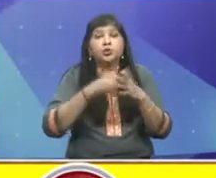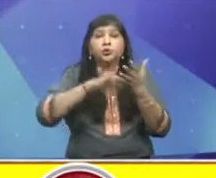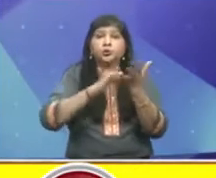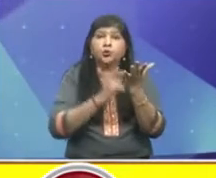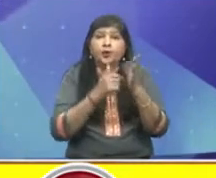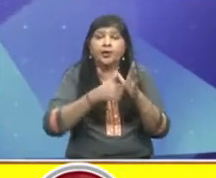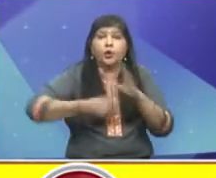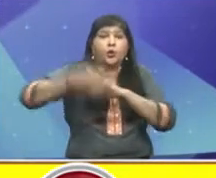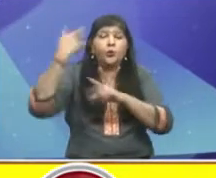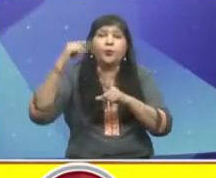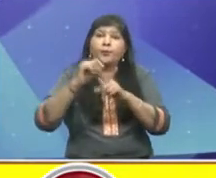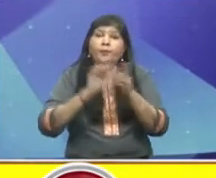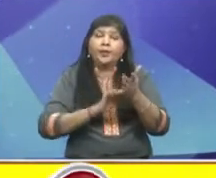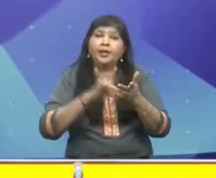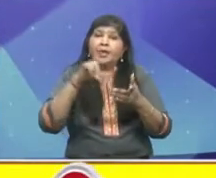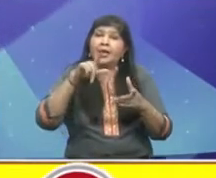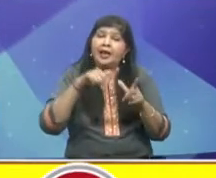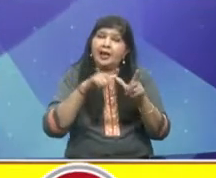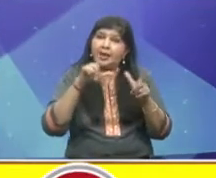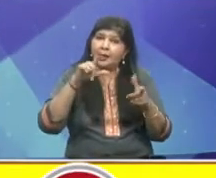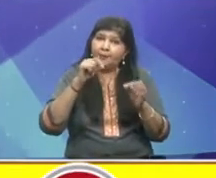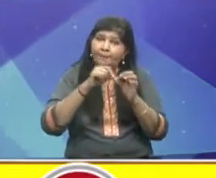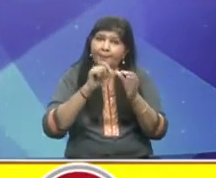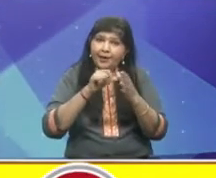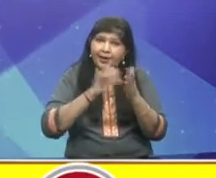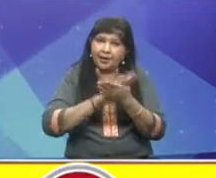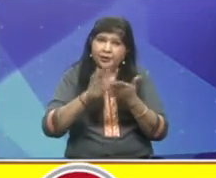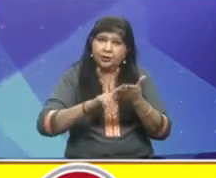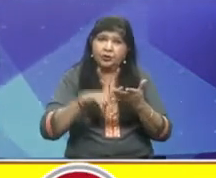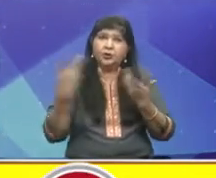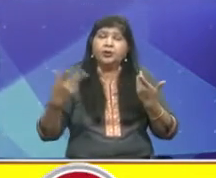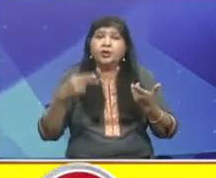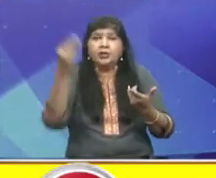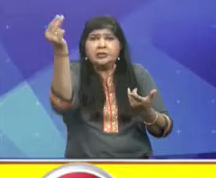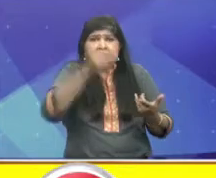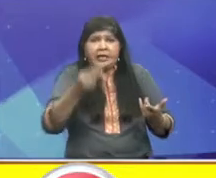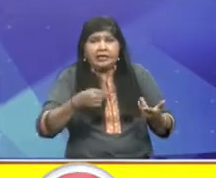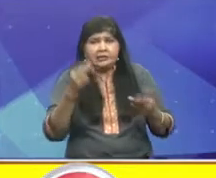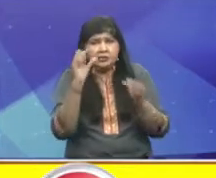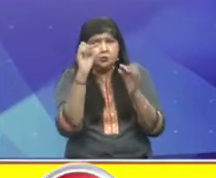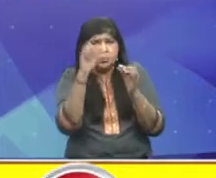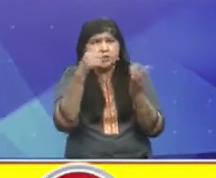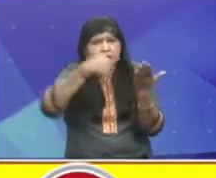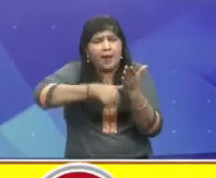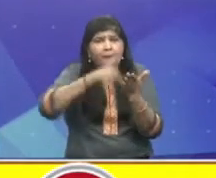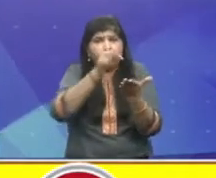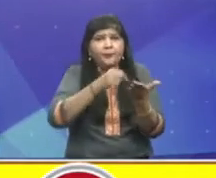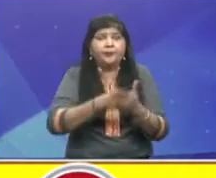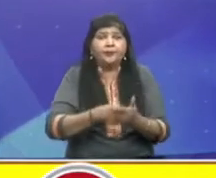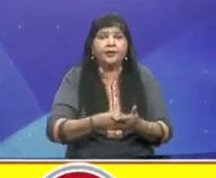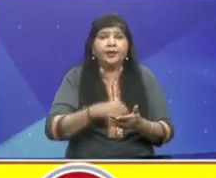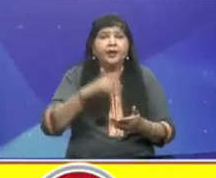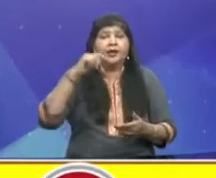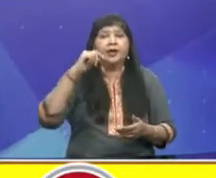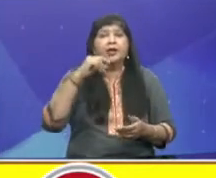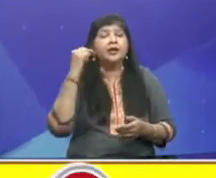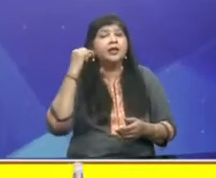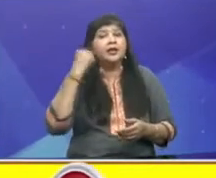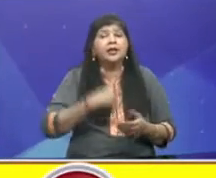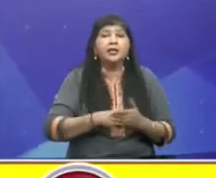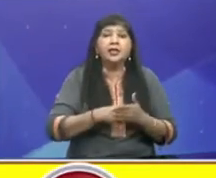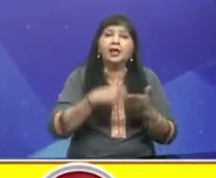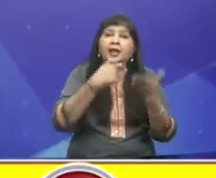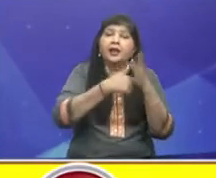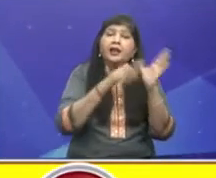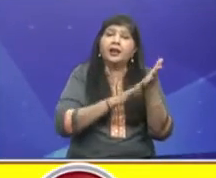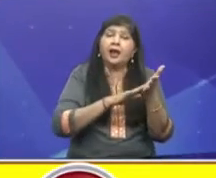और पूर्व प्रधानमंत्री लाल बहादुर शास्त्री जी के अनोखे स्केच बनाए हैं। हिंदी में लिखे राम शब्द पर